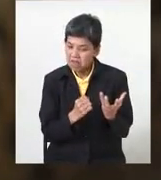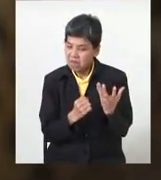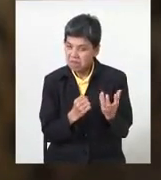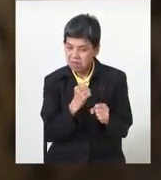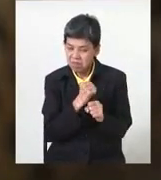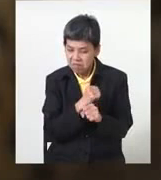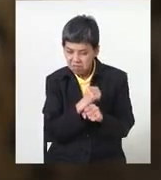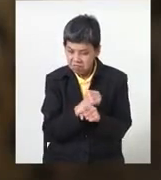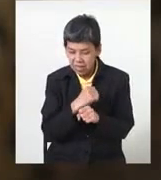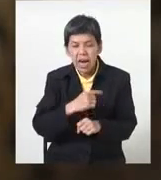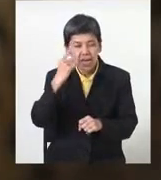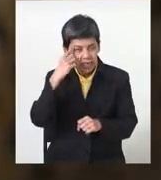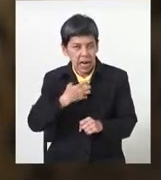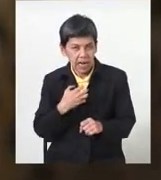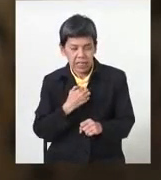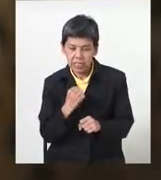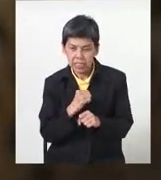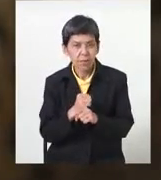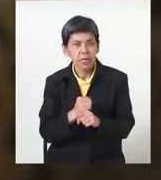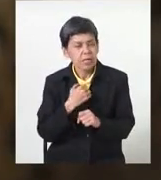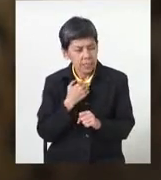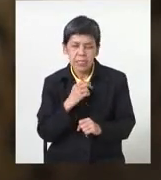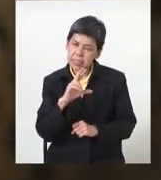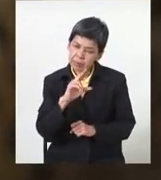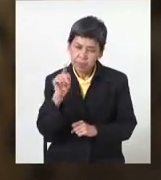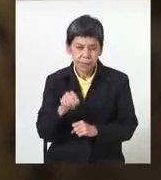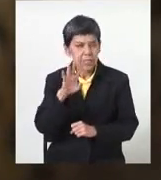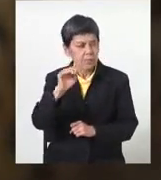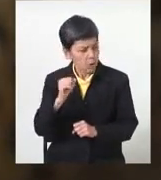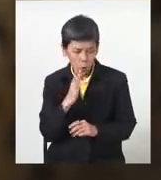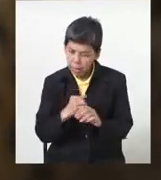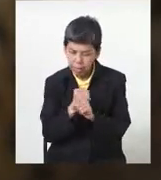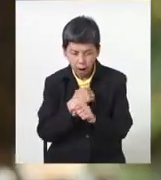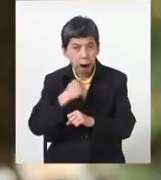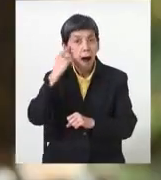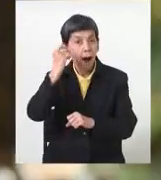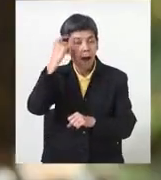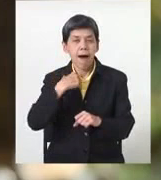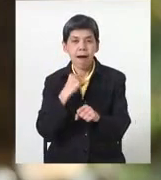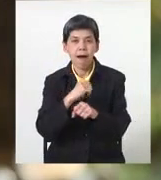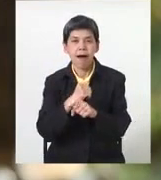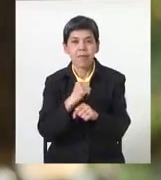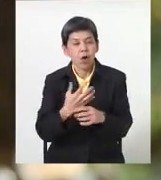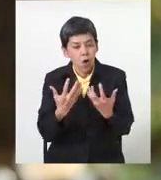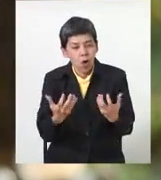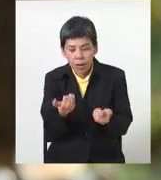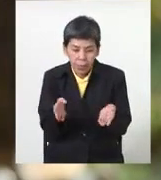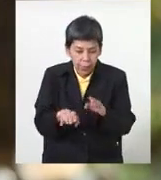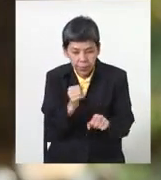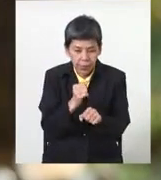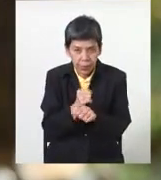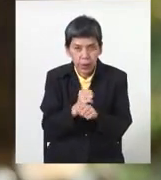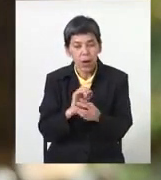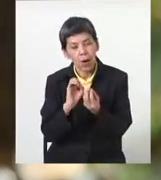รัฐบาลกำหนดอ๋อซึ่งตั้งใจเลยว่าเราจะต้องมีถึง 3-4 10%เราจะทำให้ได้ก็เลยคิดว่ามาต่อยอดทำบรรจุพรรณ์